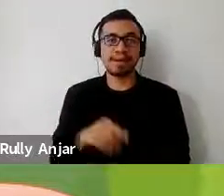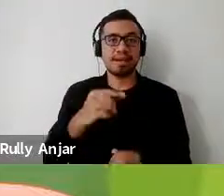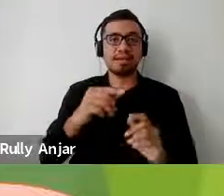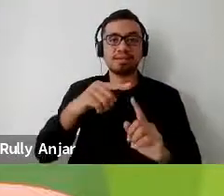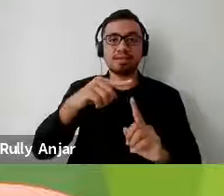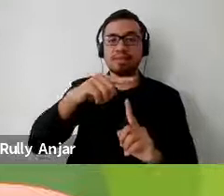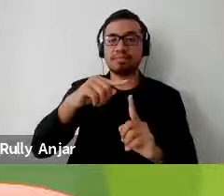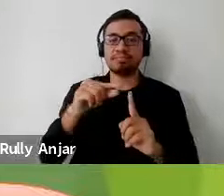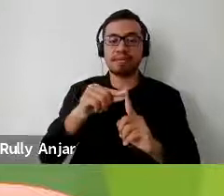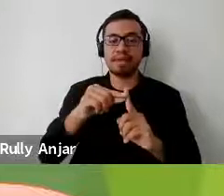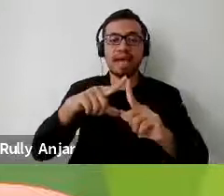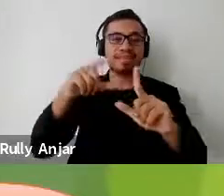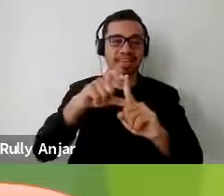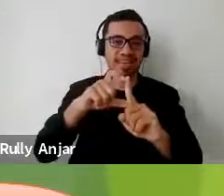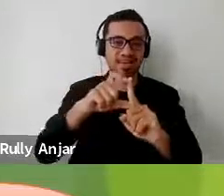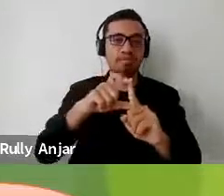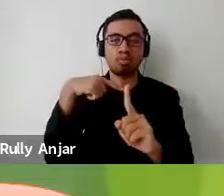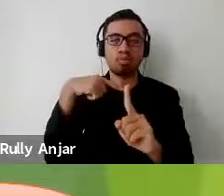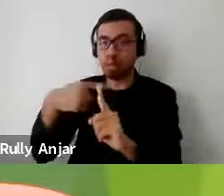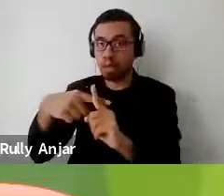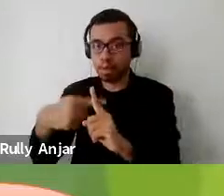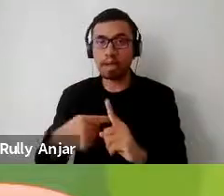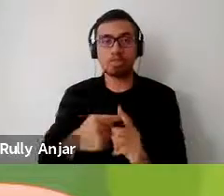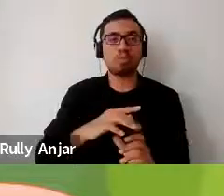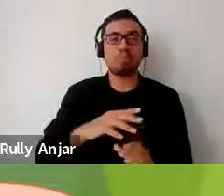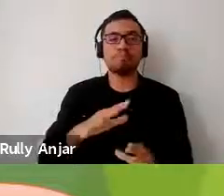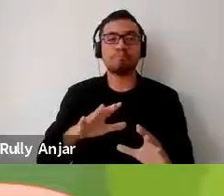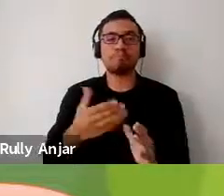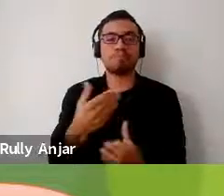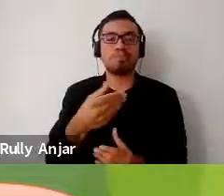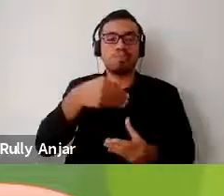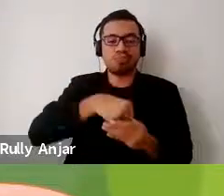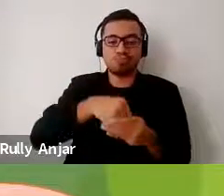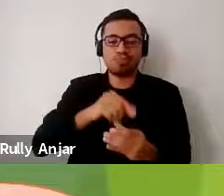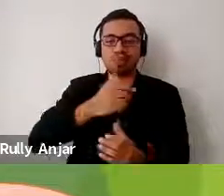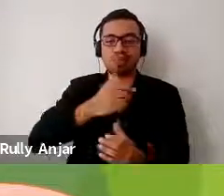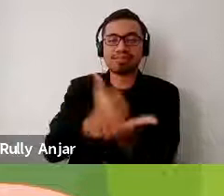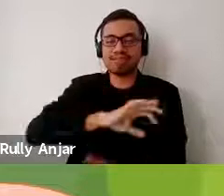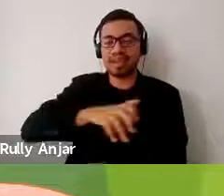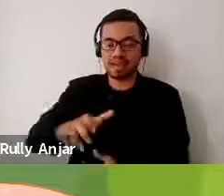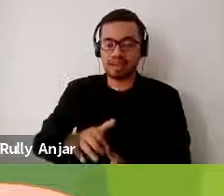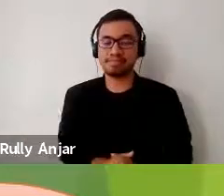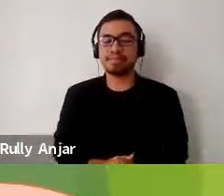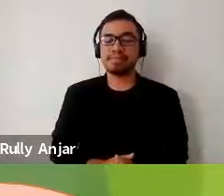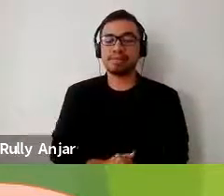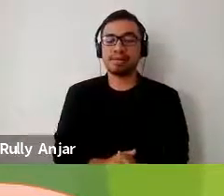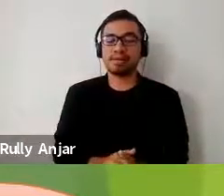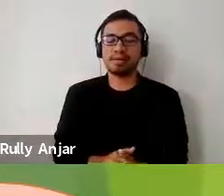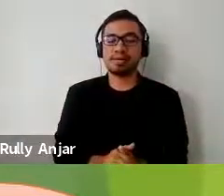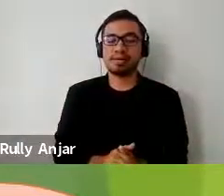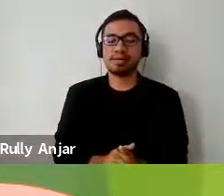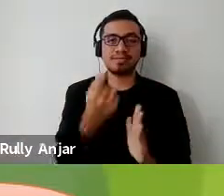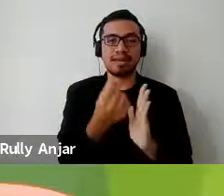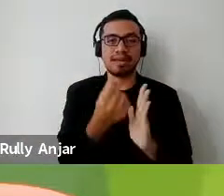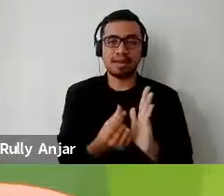kita cermati, kemudian sudah semuanya. Kemudian penyesuaian belanja daerah, pendanaan belanja bidang kesehatan, penyediaan jaring pengaman